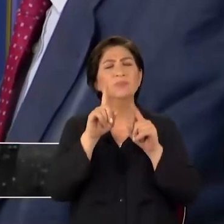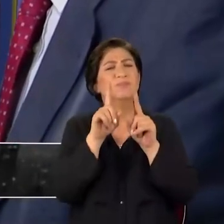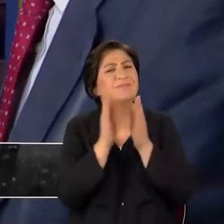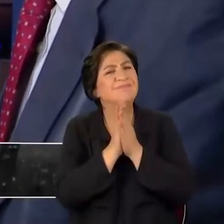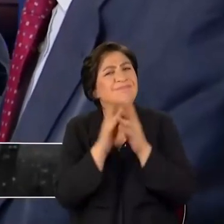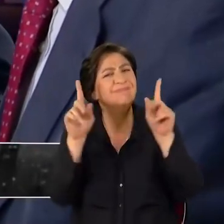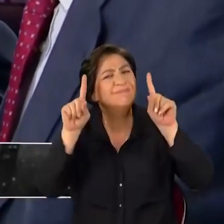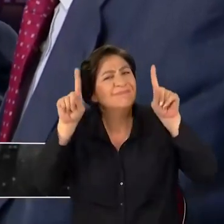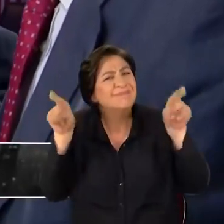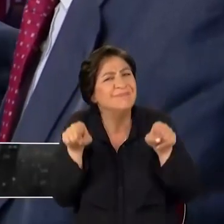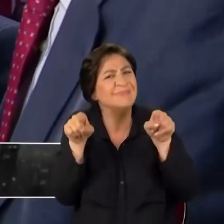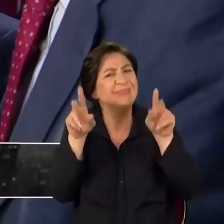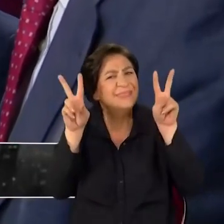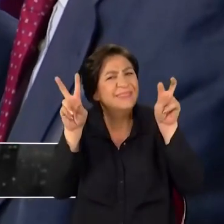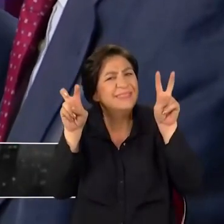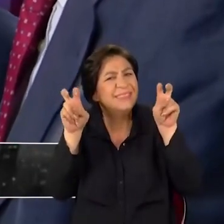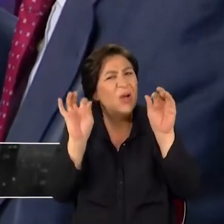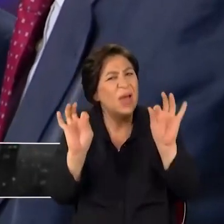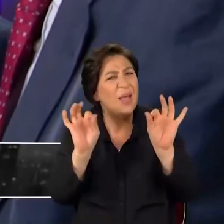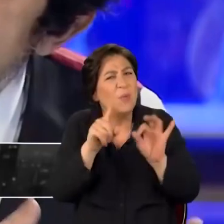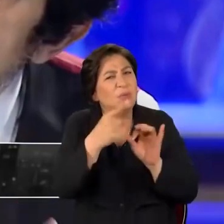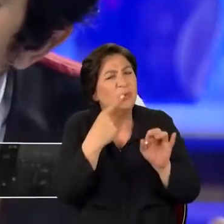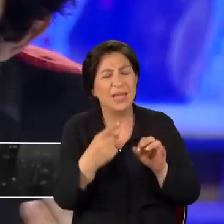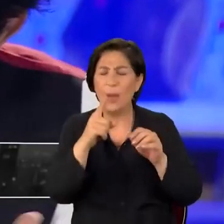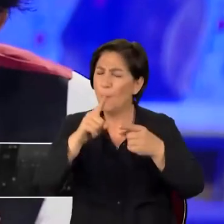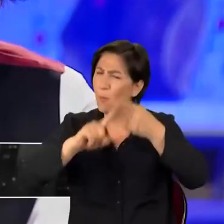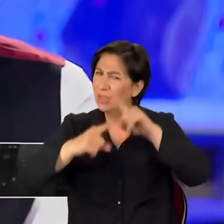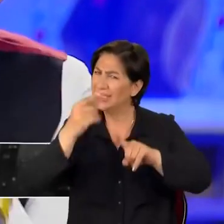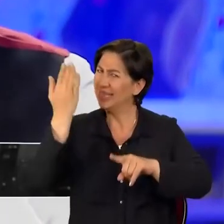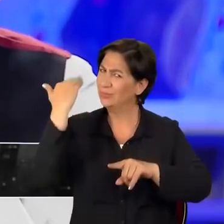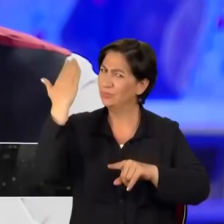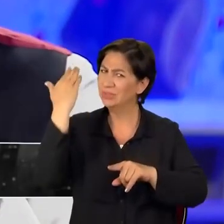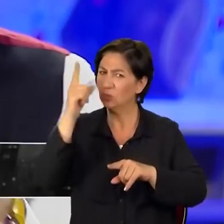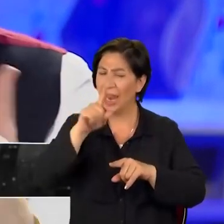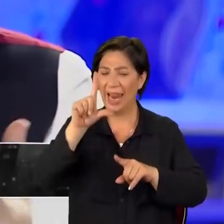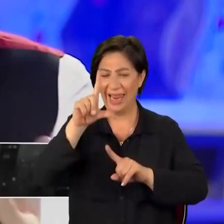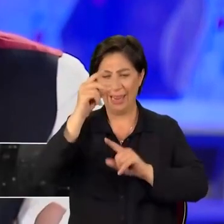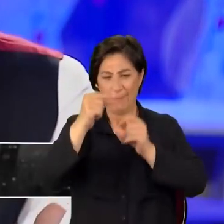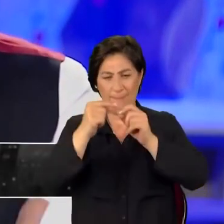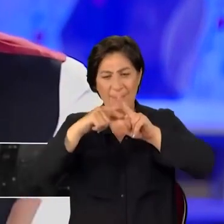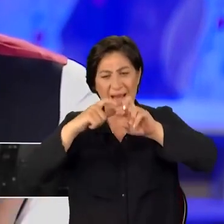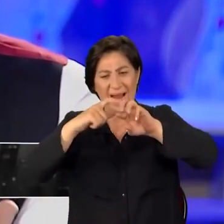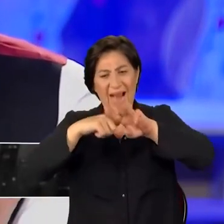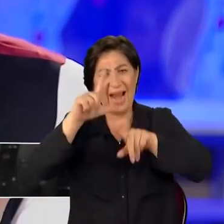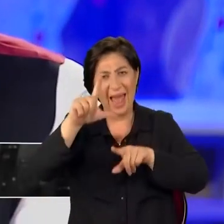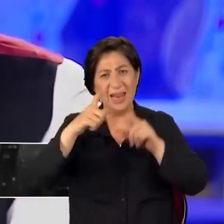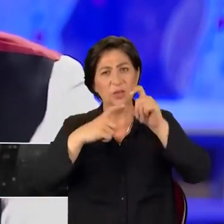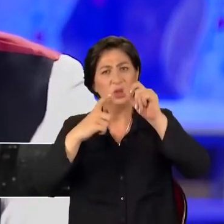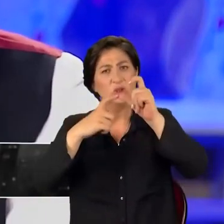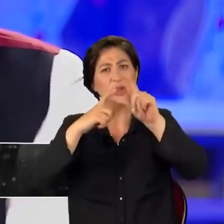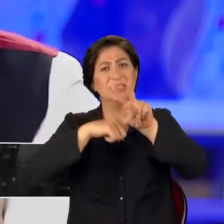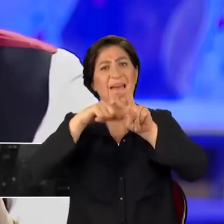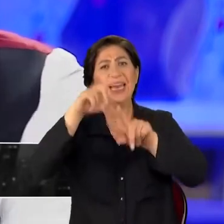parantez açalım. Bu beni çok ilgilendiriyor, bu söylediğiniz şey. Siz siyasi geçmişinizden dolayı bu liberal sosyalizm gibi bir şey kullanıyorsunuz.